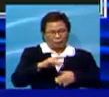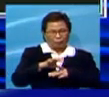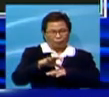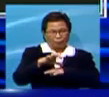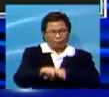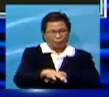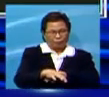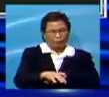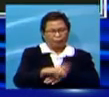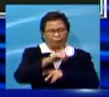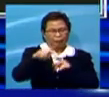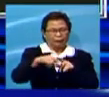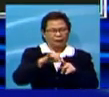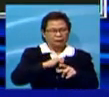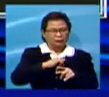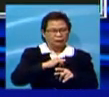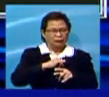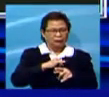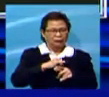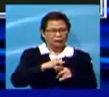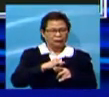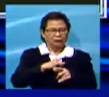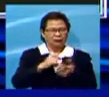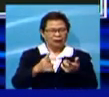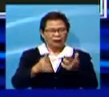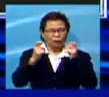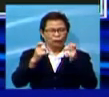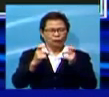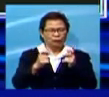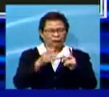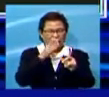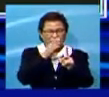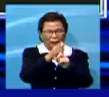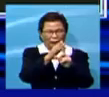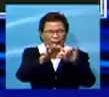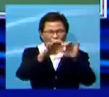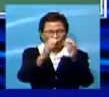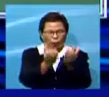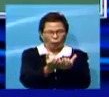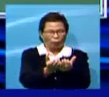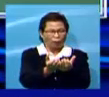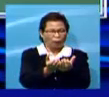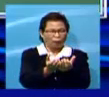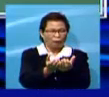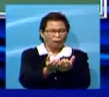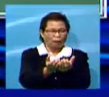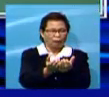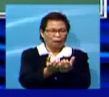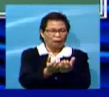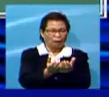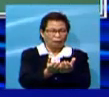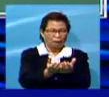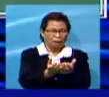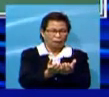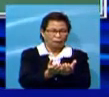agresif sikit. Tapi bila saya bagi weight laju, kita saya nak target bola dia pun, result tu tak ada dapat kat saya.